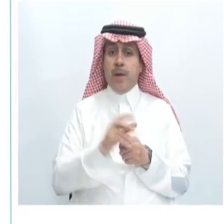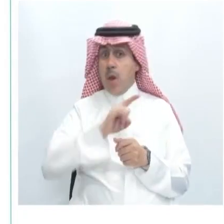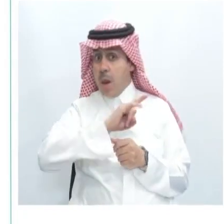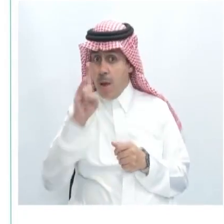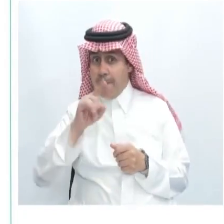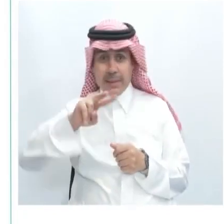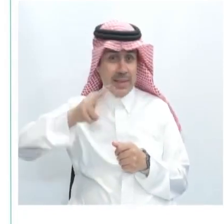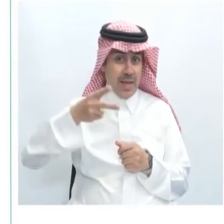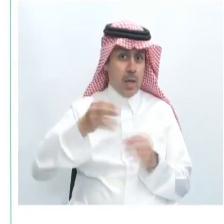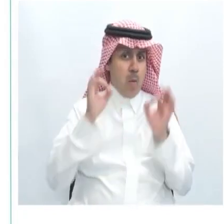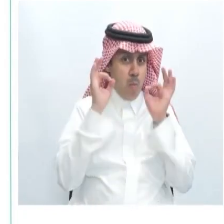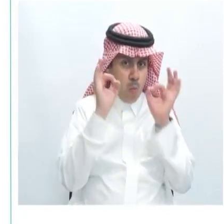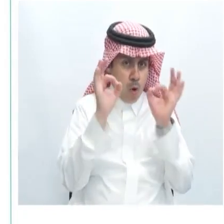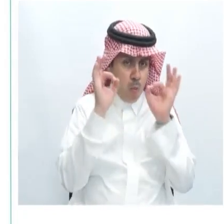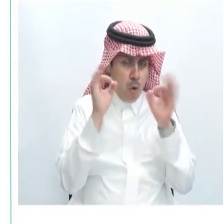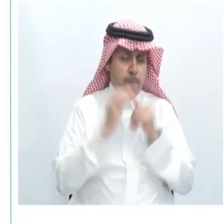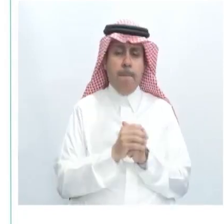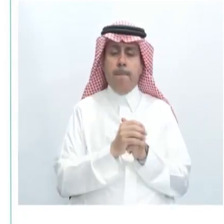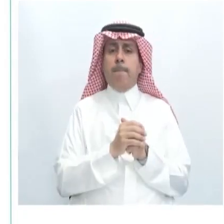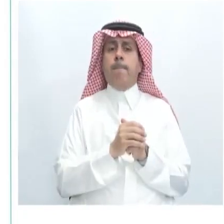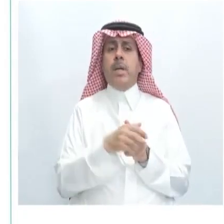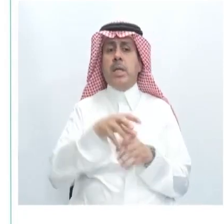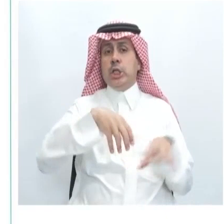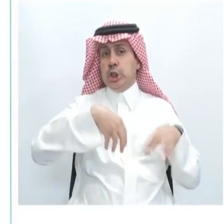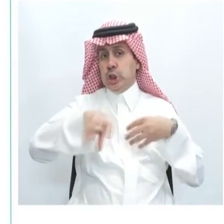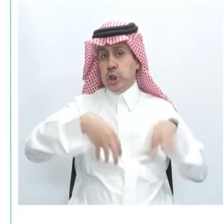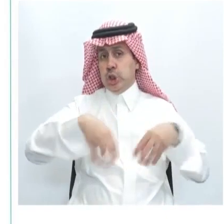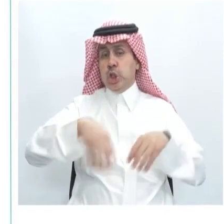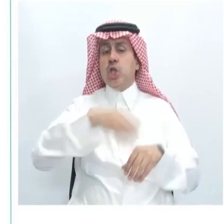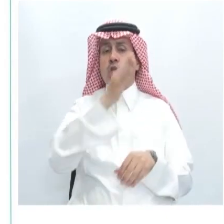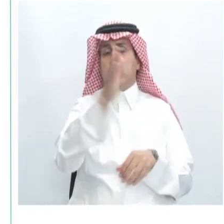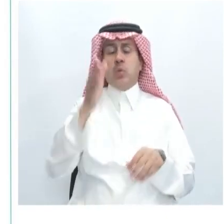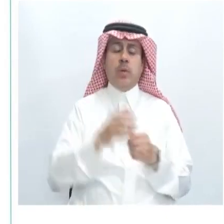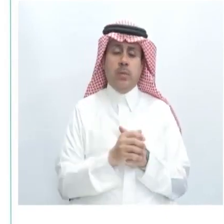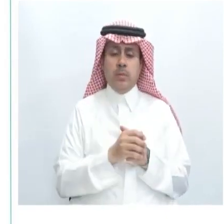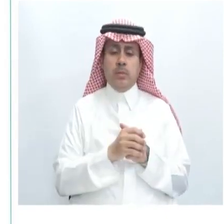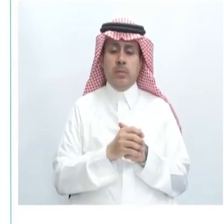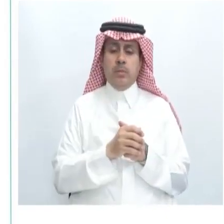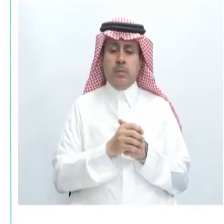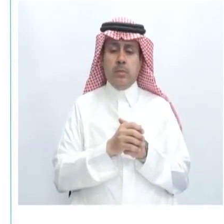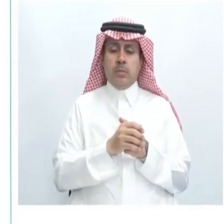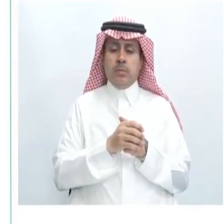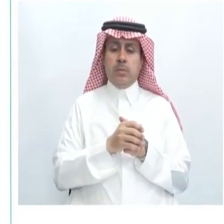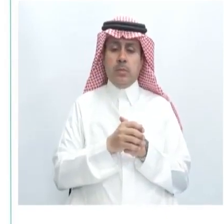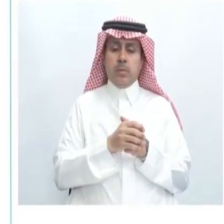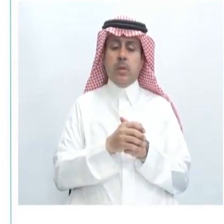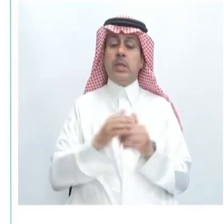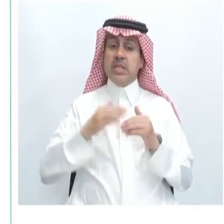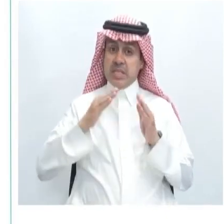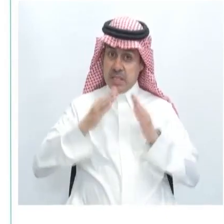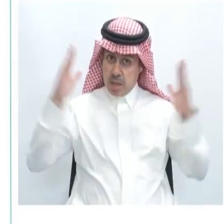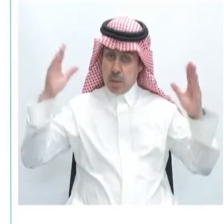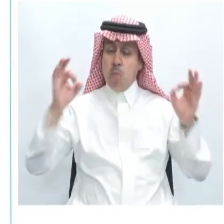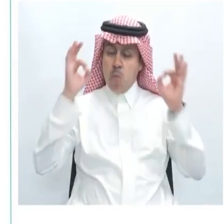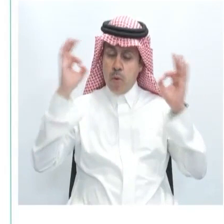التسويق كانت قد يكون موجوده والناس بحاجه اليها وما زالت وقد زادت